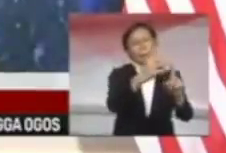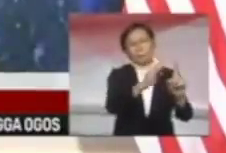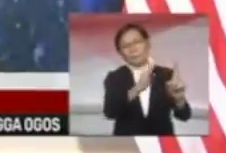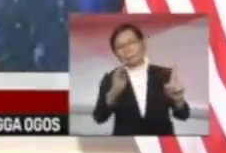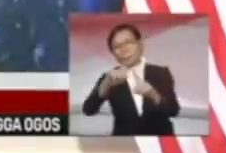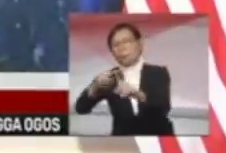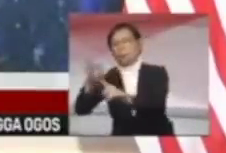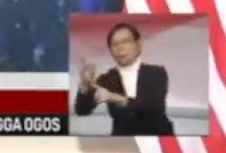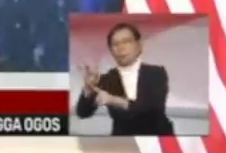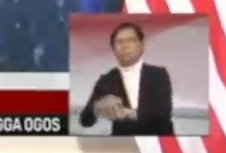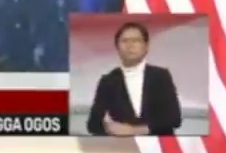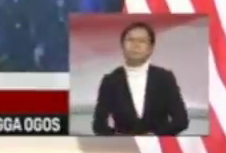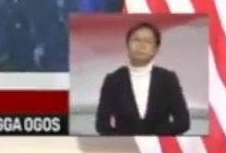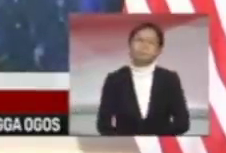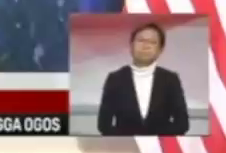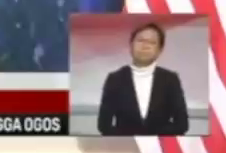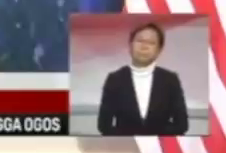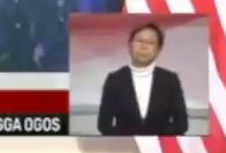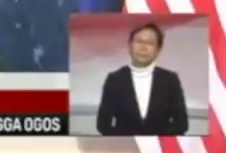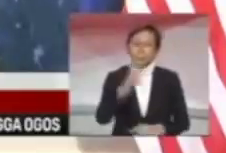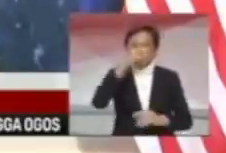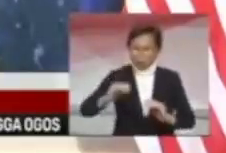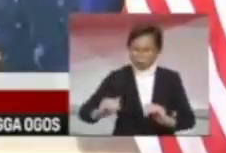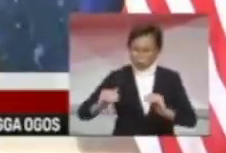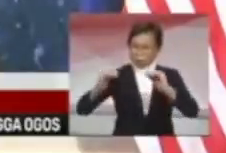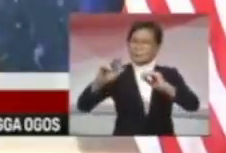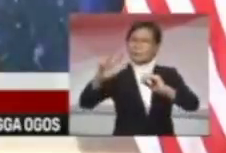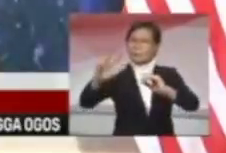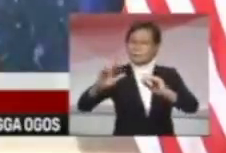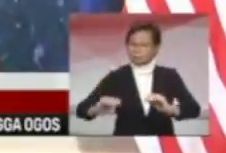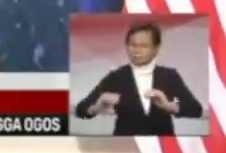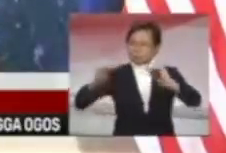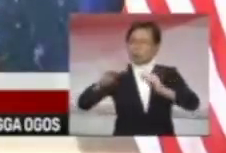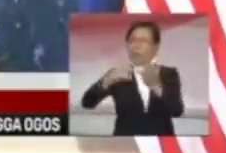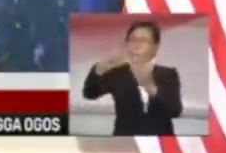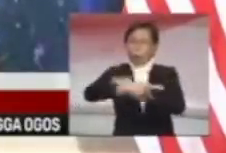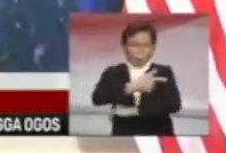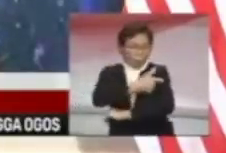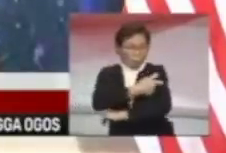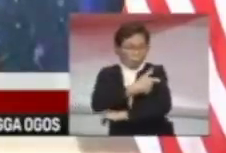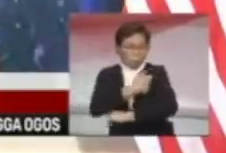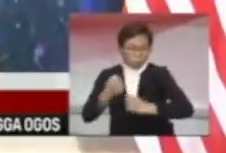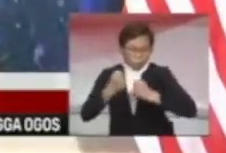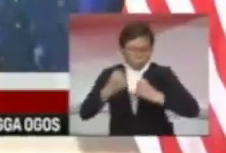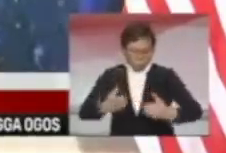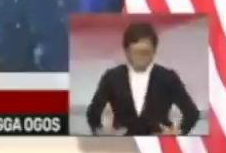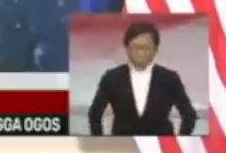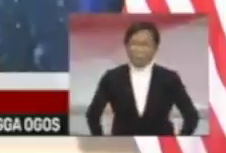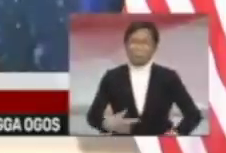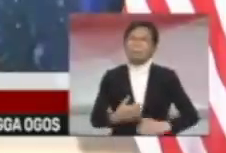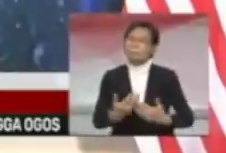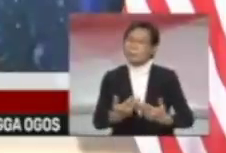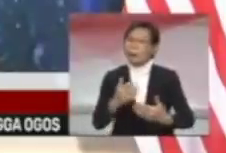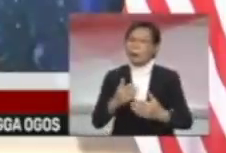2021 bagi fase Ketiga program imunisasi komik 19 kebangsaan juga